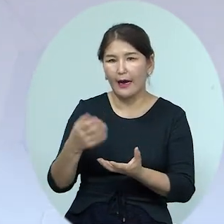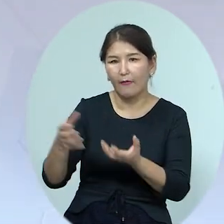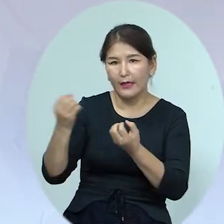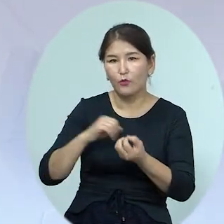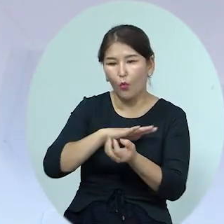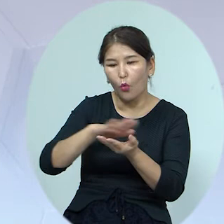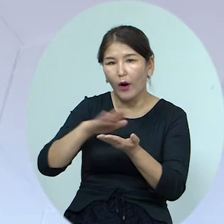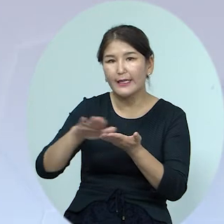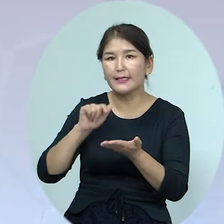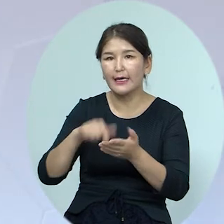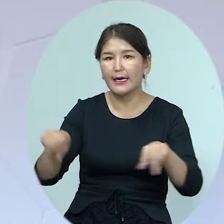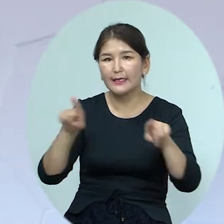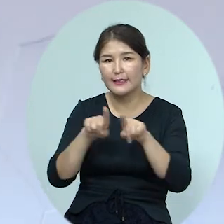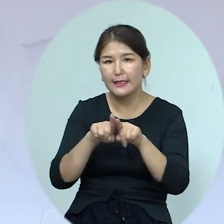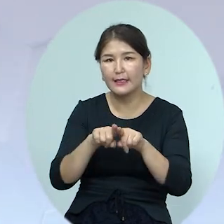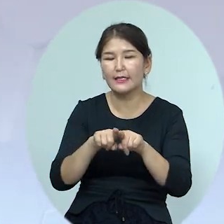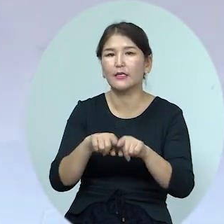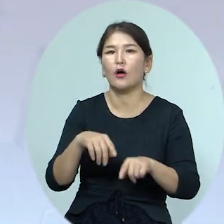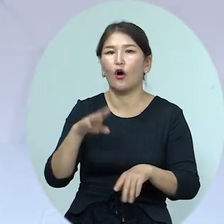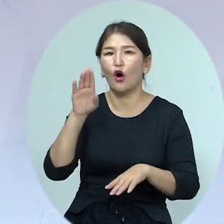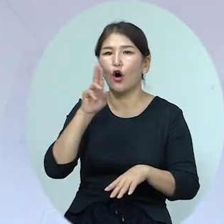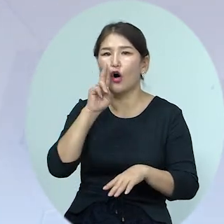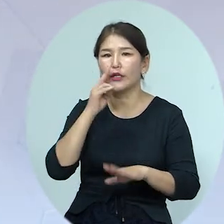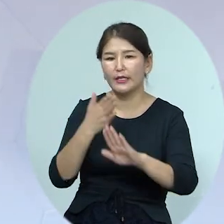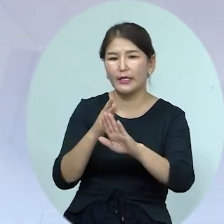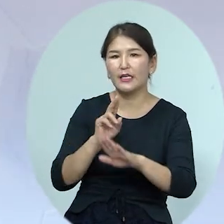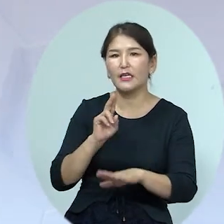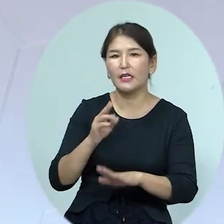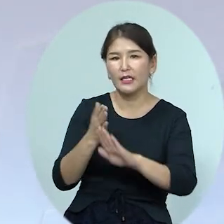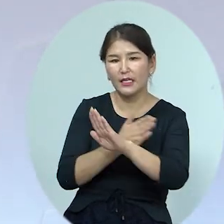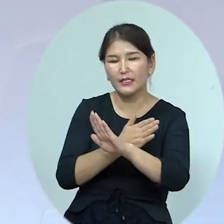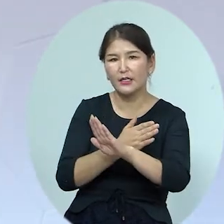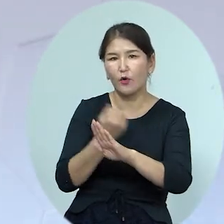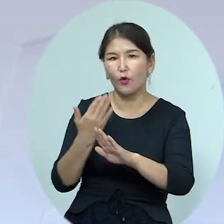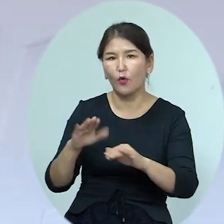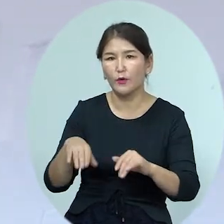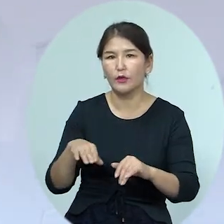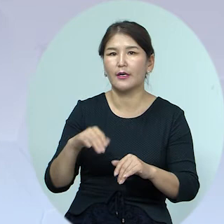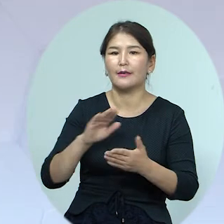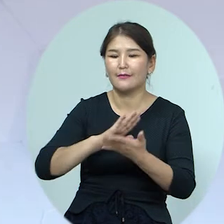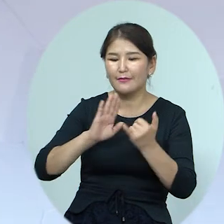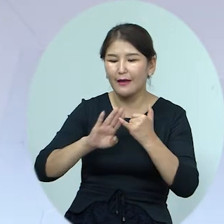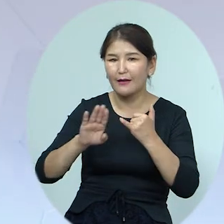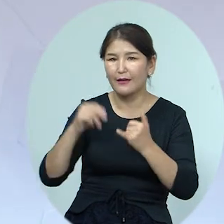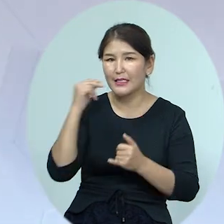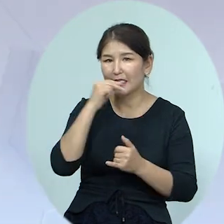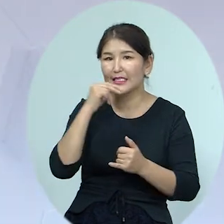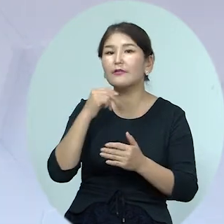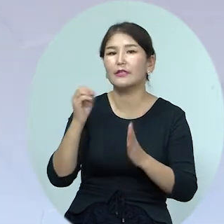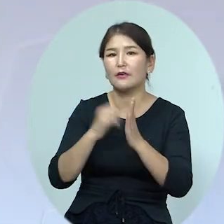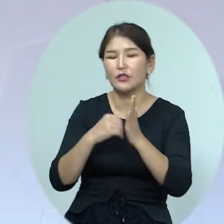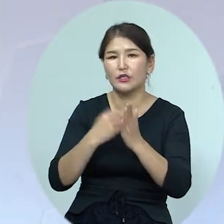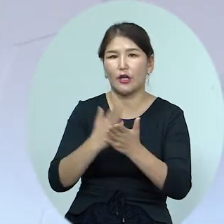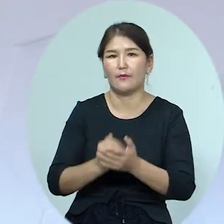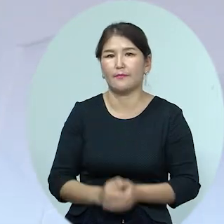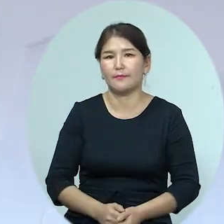яг адилхан бид нар шүдээ хоол идэхийнхээ өмнө биш, хоолоо идснийхаа дараа цэвэр байдлыг нь